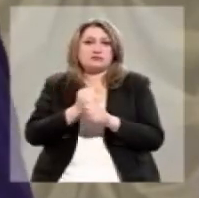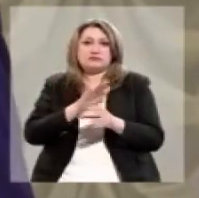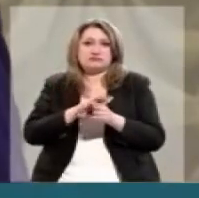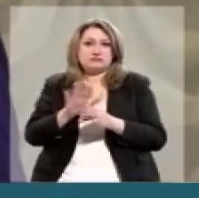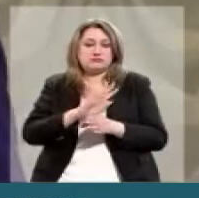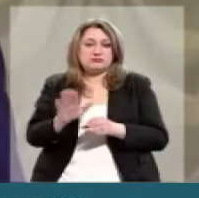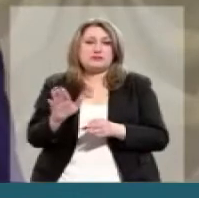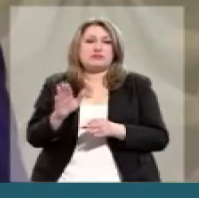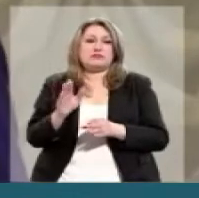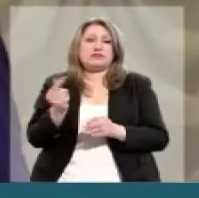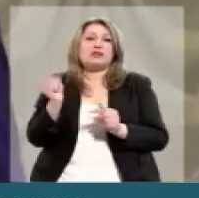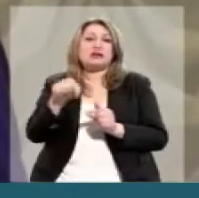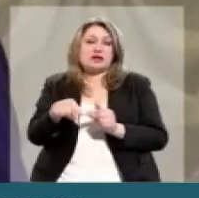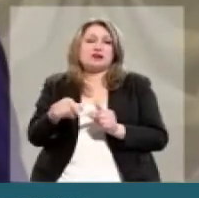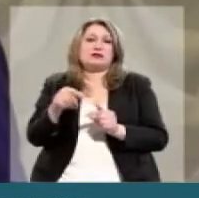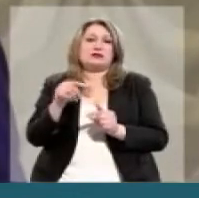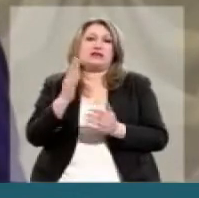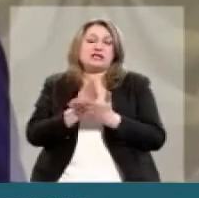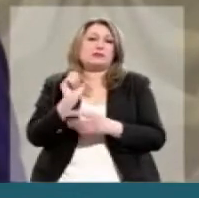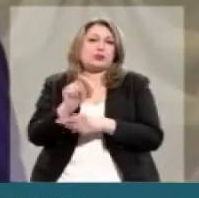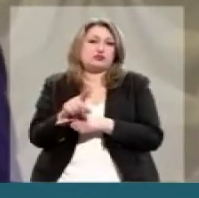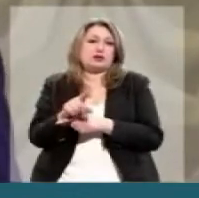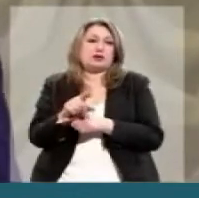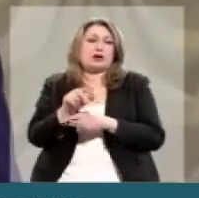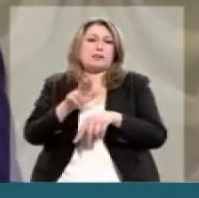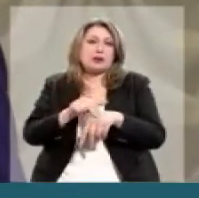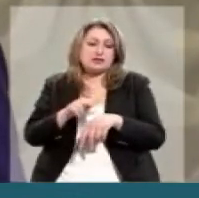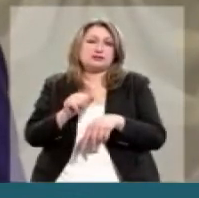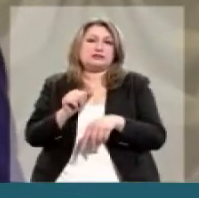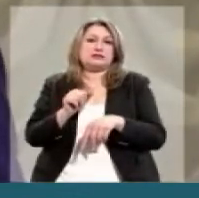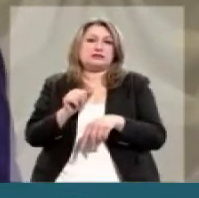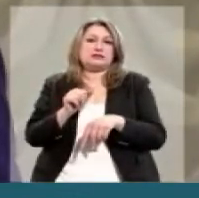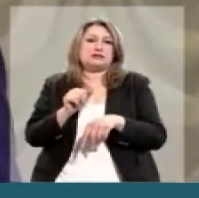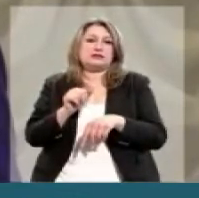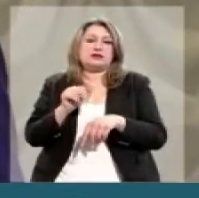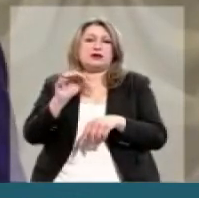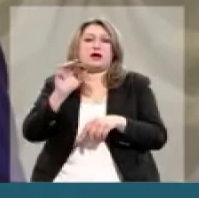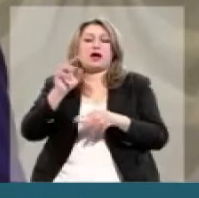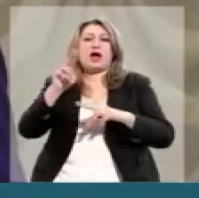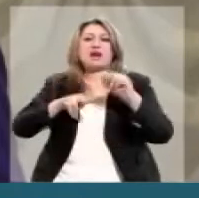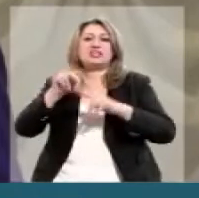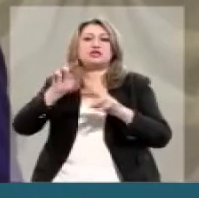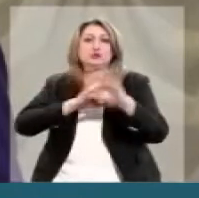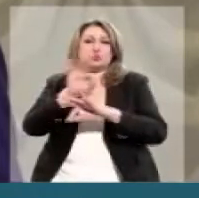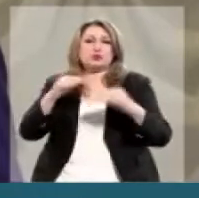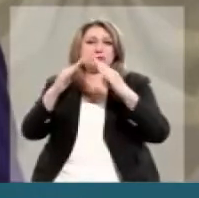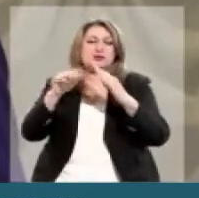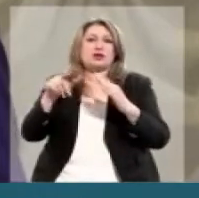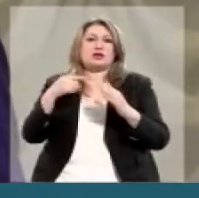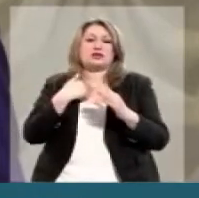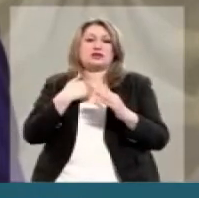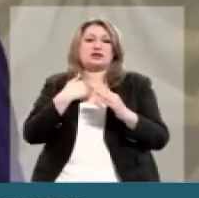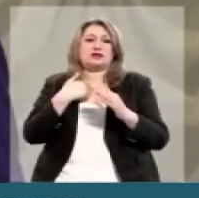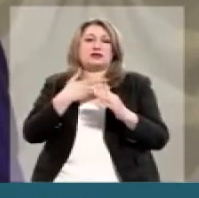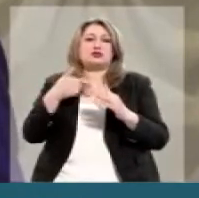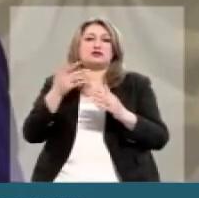тогда… Вот как я говорил, есть поручение полиции, архитектуре, нашим службам.